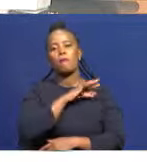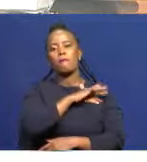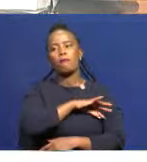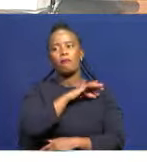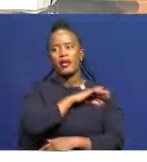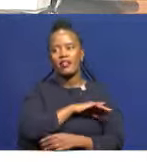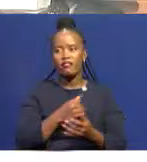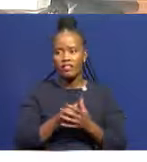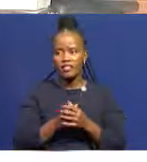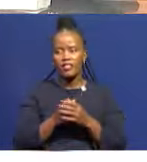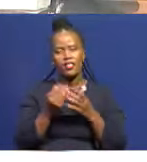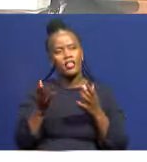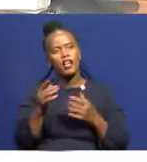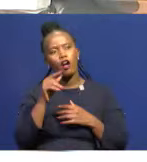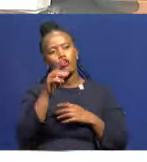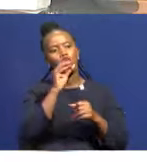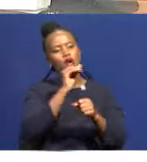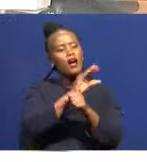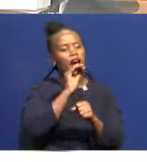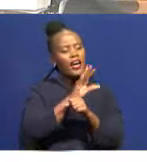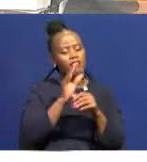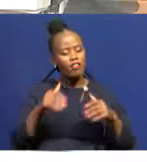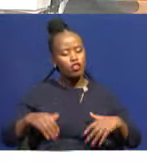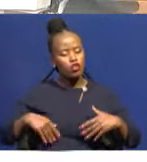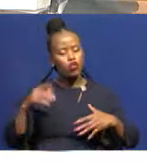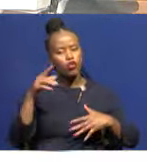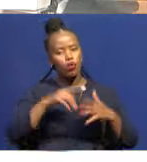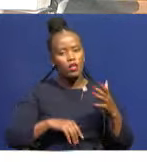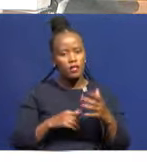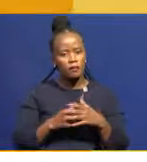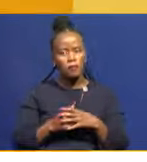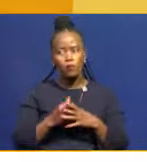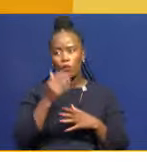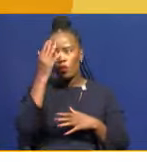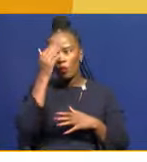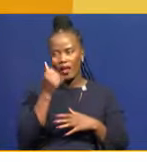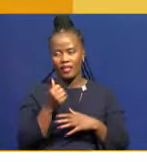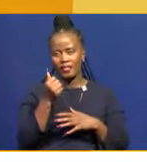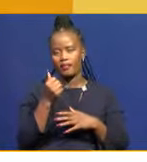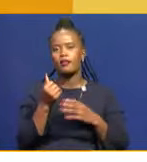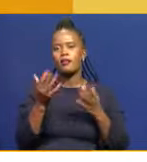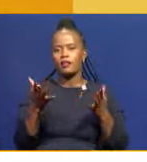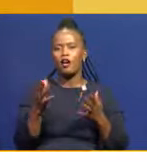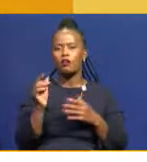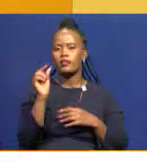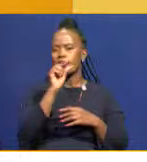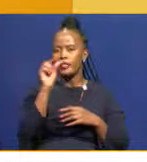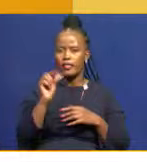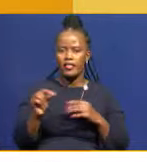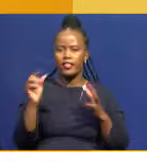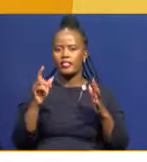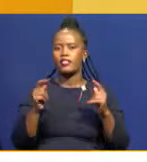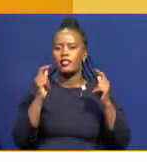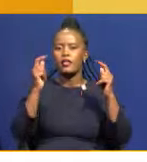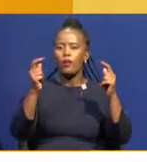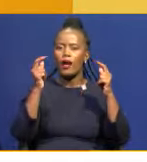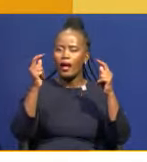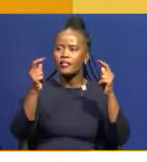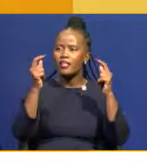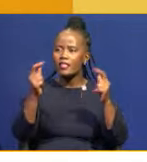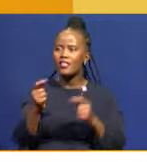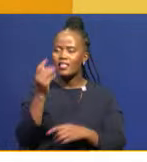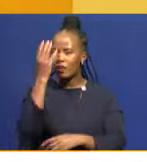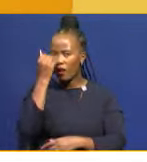tunamalizia, unaambiaje vijana, kwa sababu kitu ambacho kiliwapatia msukumo zaidi wao kwenda kujitokeza kwenye barabara ni